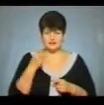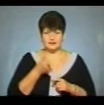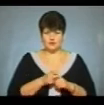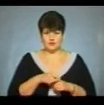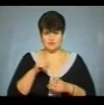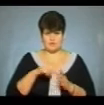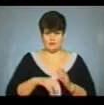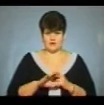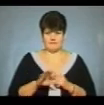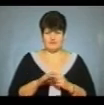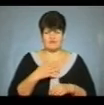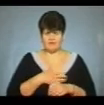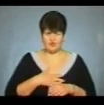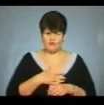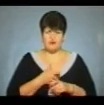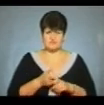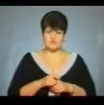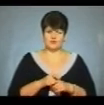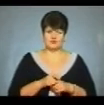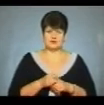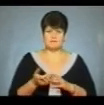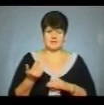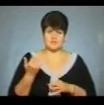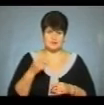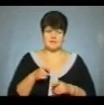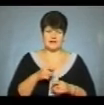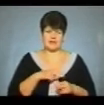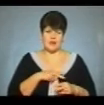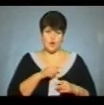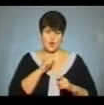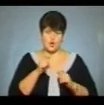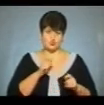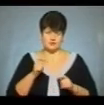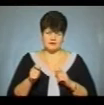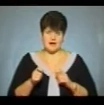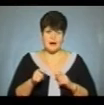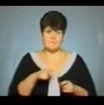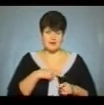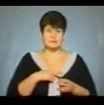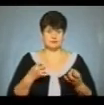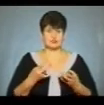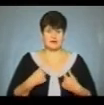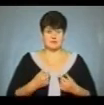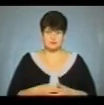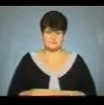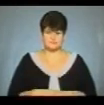так хвилювався дуже перед як нагороджувалися. А приз так потрібен. Вони